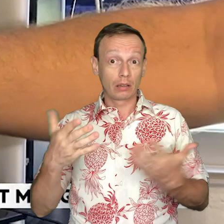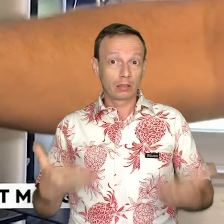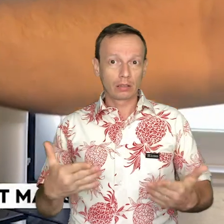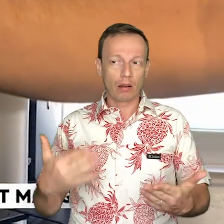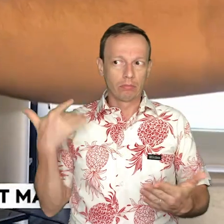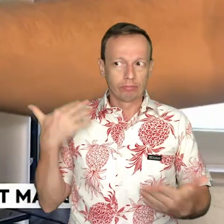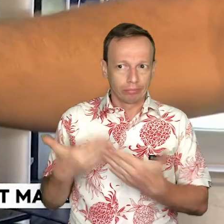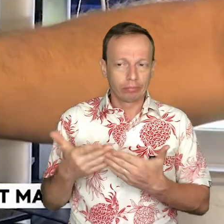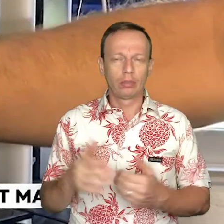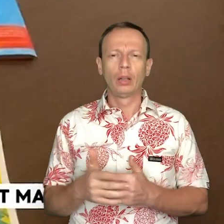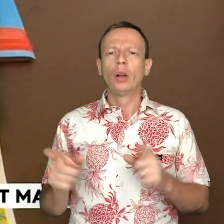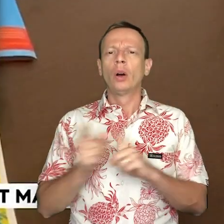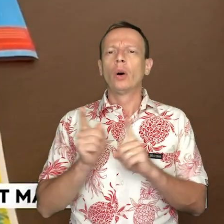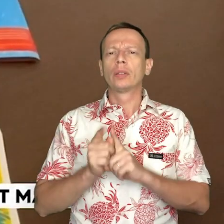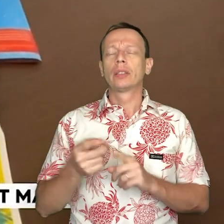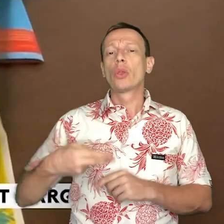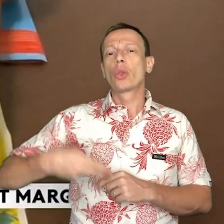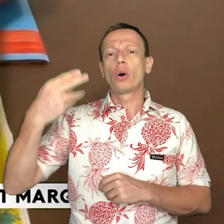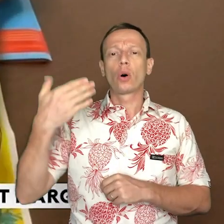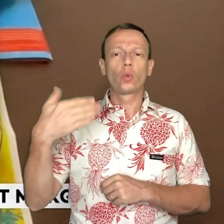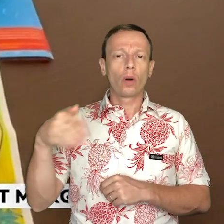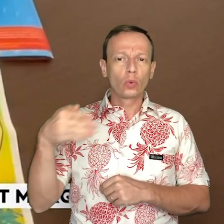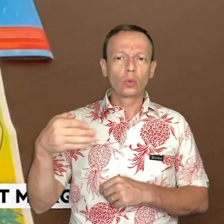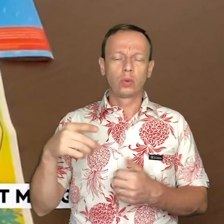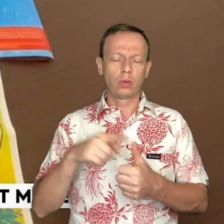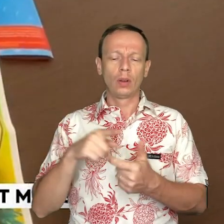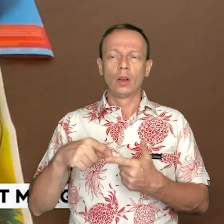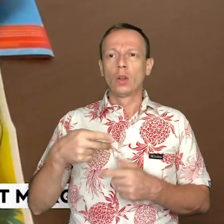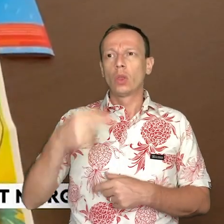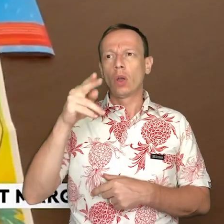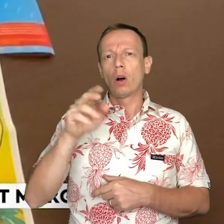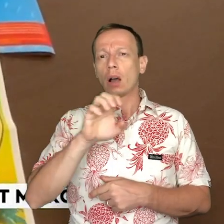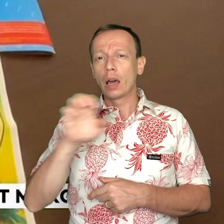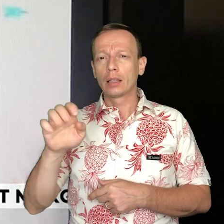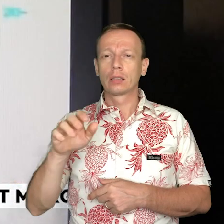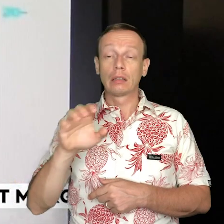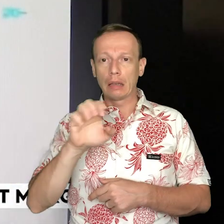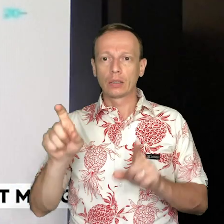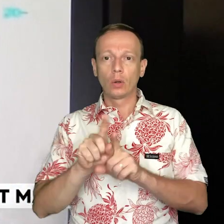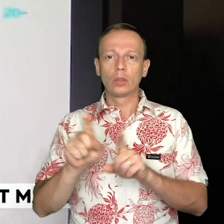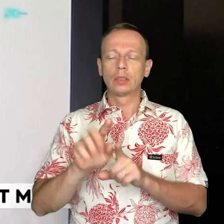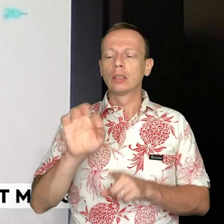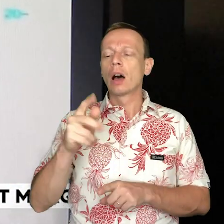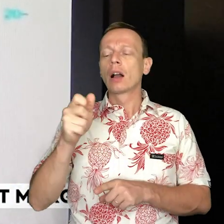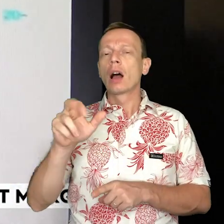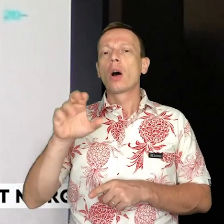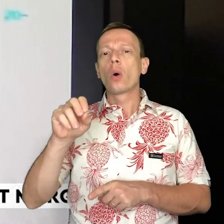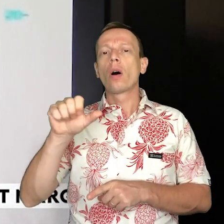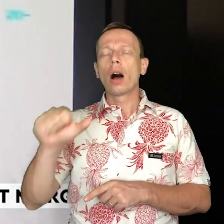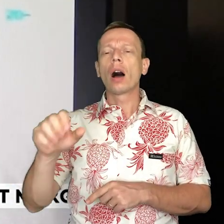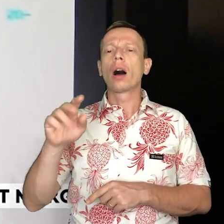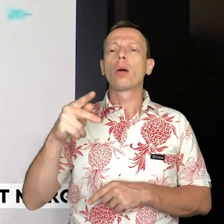aux Marquises. De même, sur le nord des Tuamotu, le nord-est et l'est, donc Takaroa, Puka